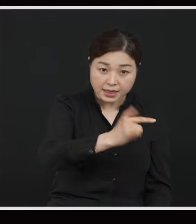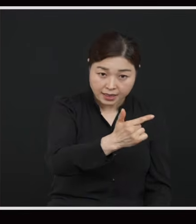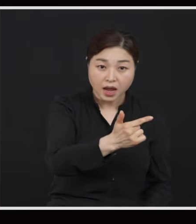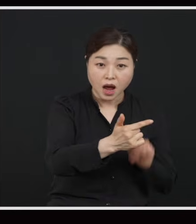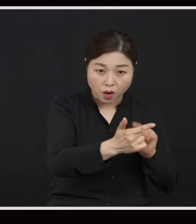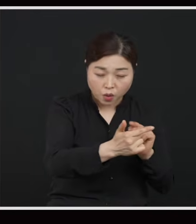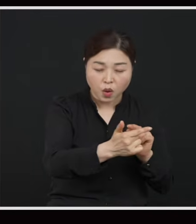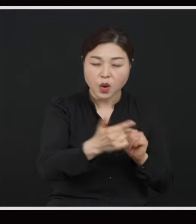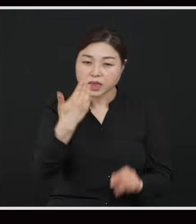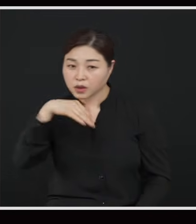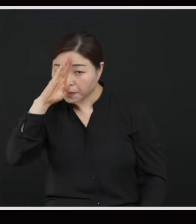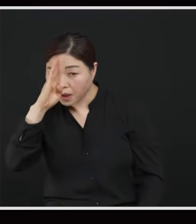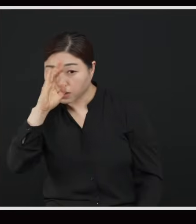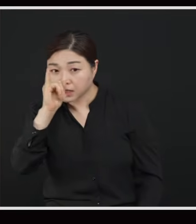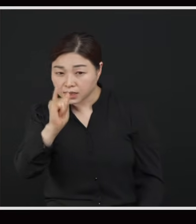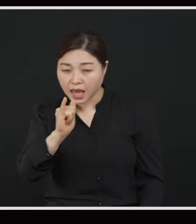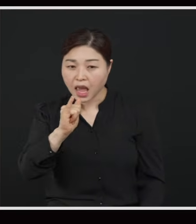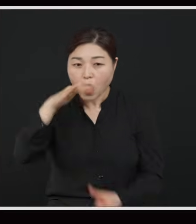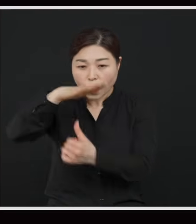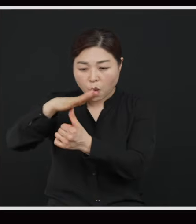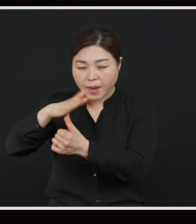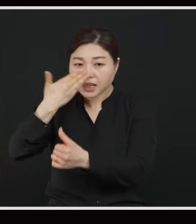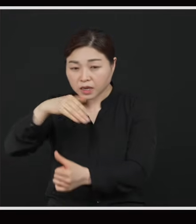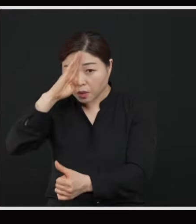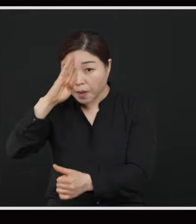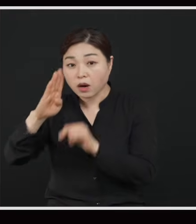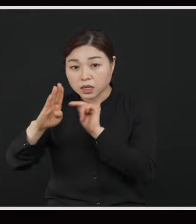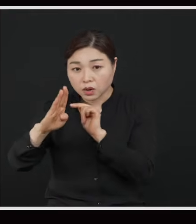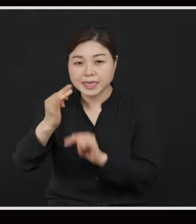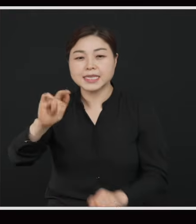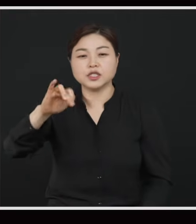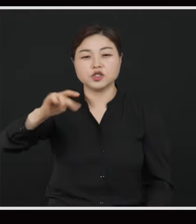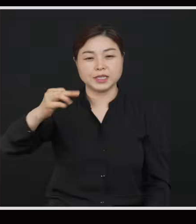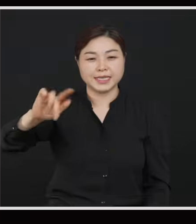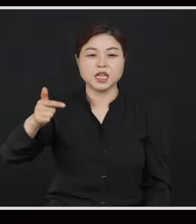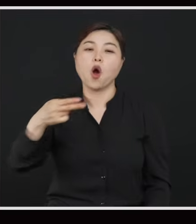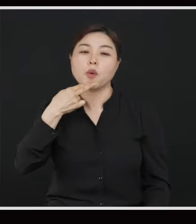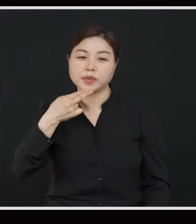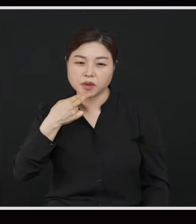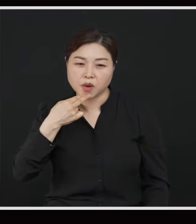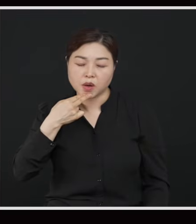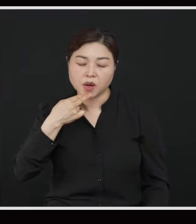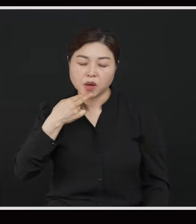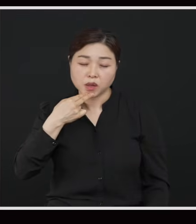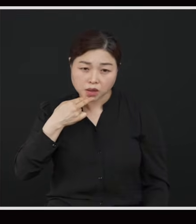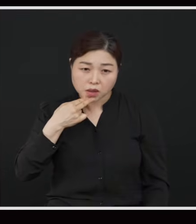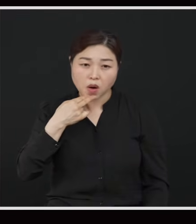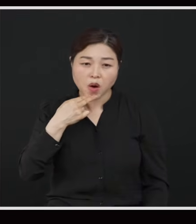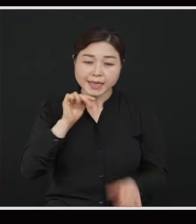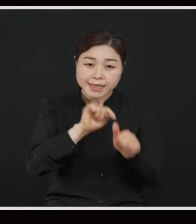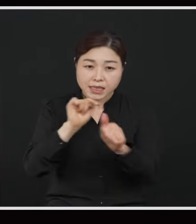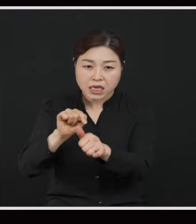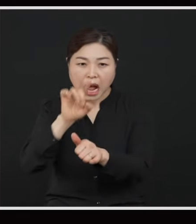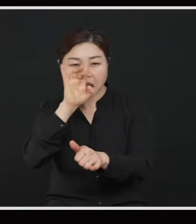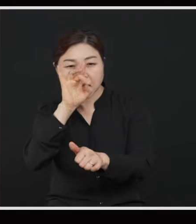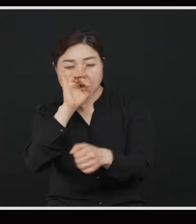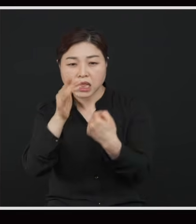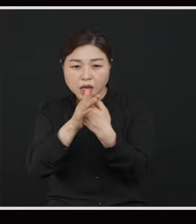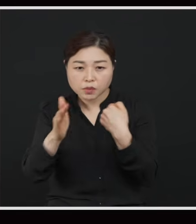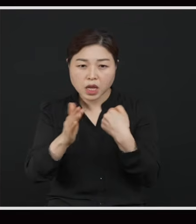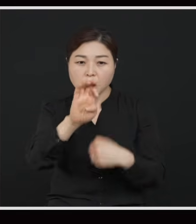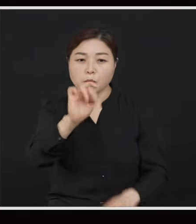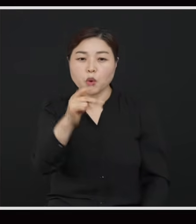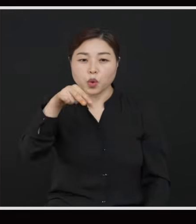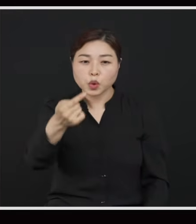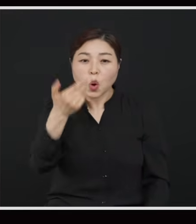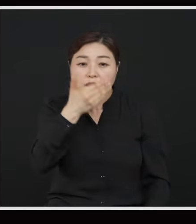인슐린하고 당뇨병이 두 가지가 있는데, 소아당뇨병은 인슐린이 없는 경우에 이 지시를 못하니까